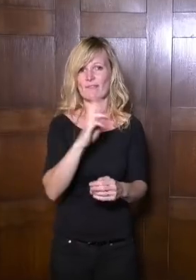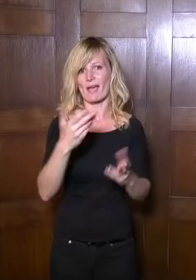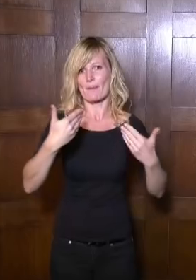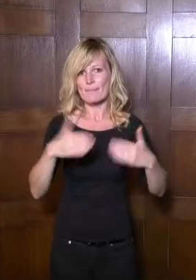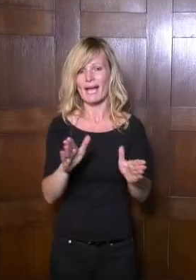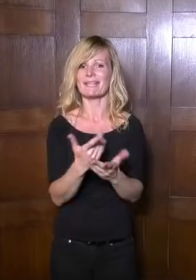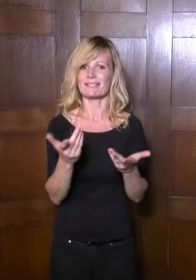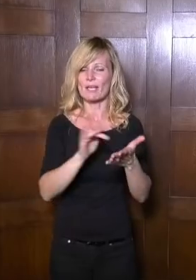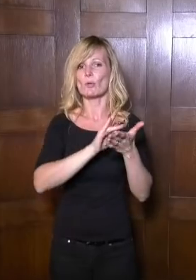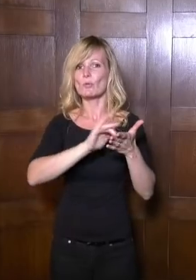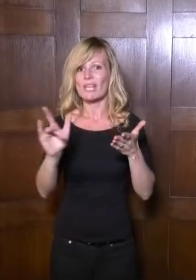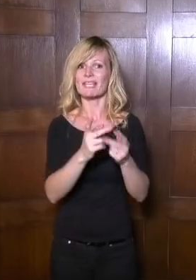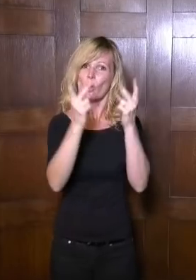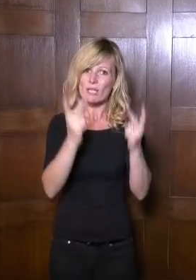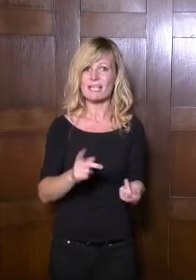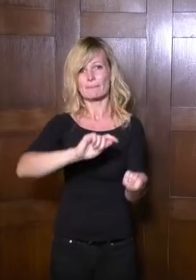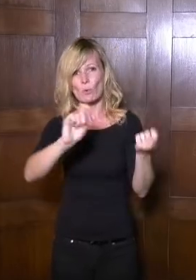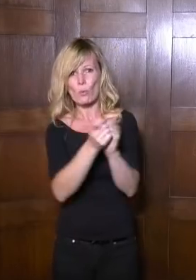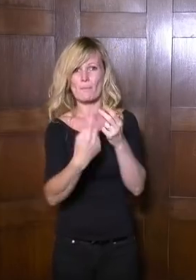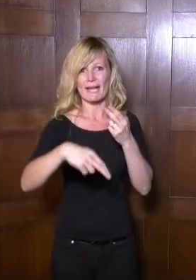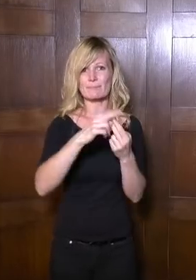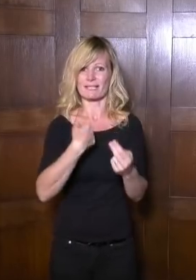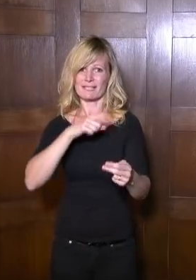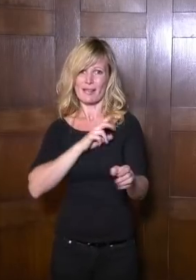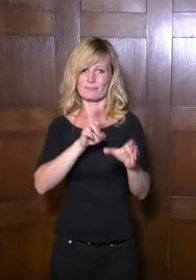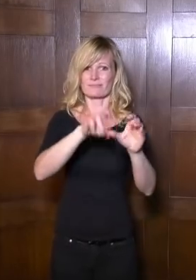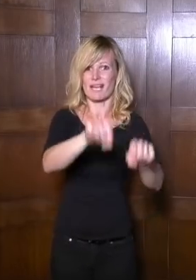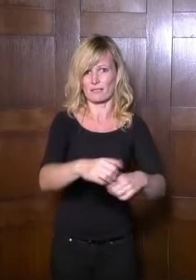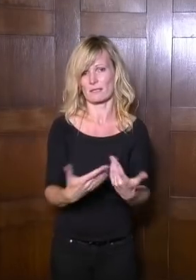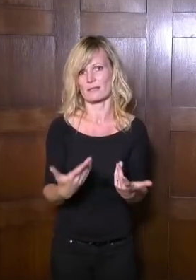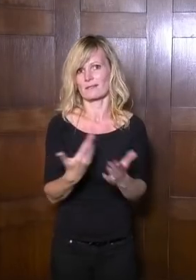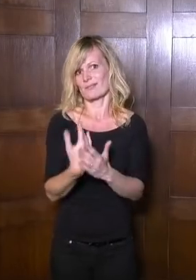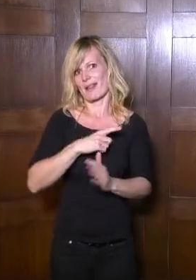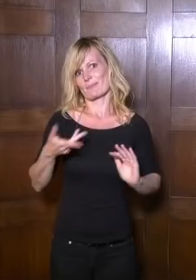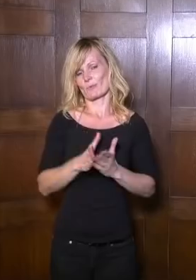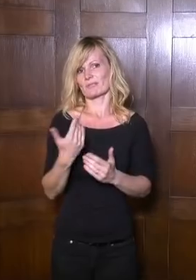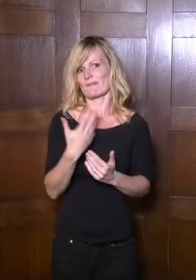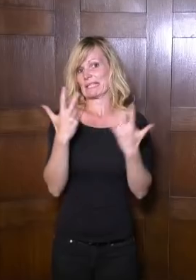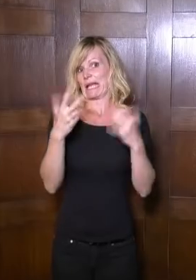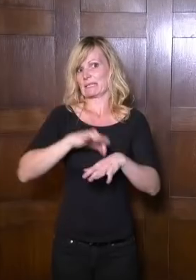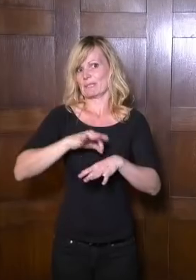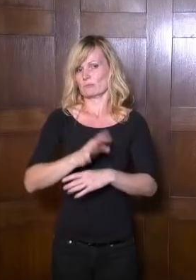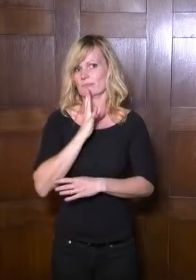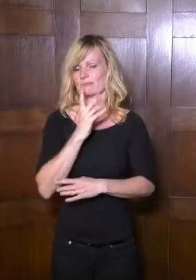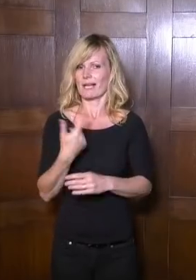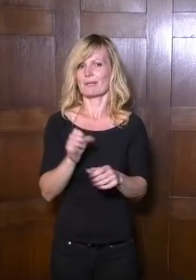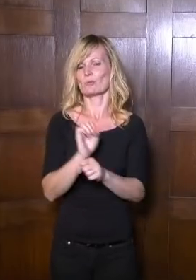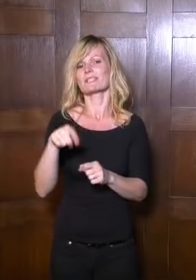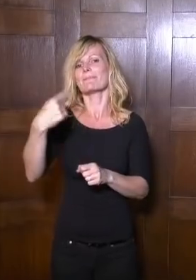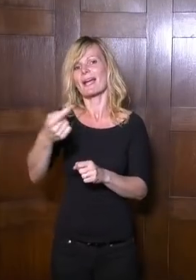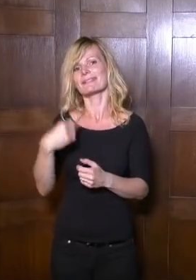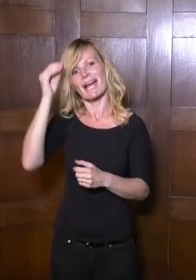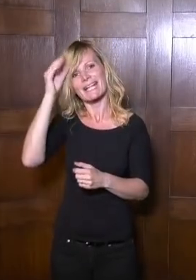das Hygienekonzept dahingehend zu verändern. So viel vielleicht mal von mir, das waren jetzt vielleicht 8 Minuten, aber dafür sage ich nachher bei den